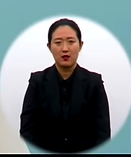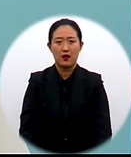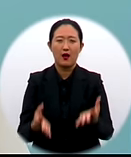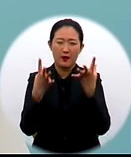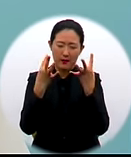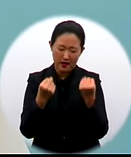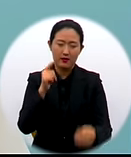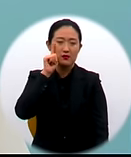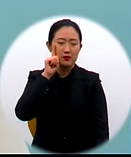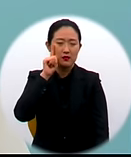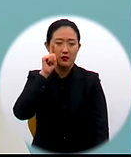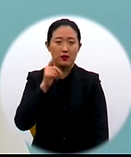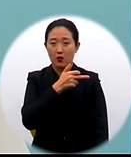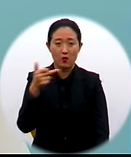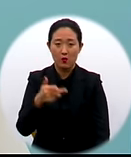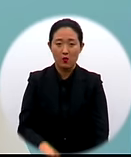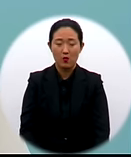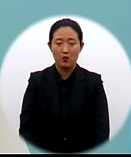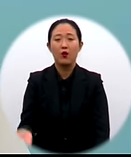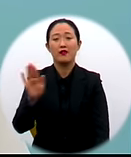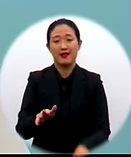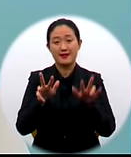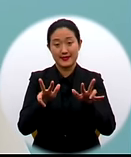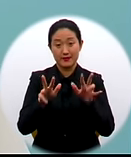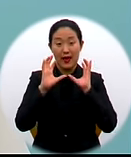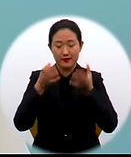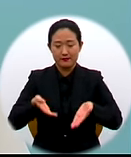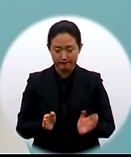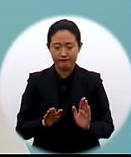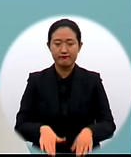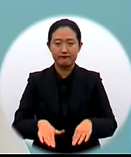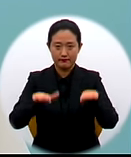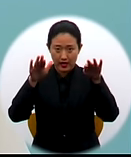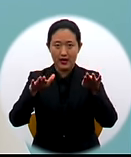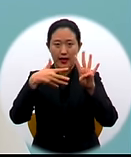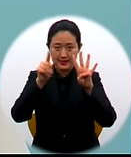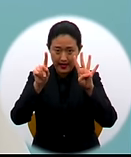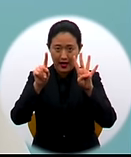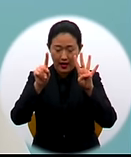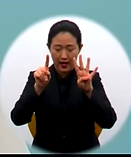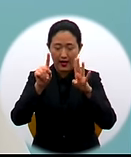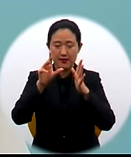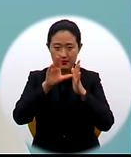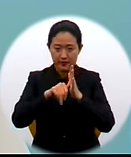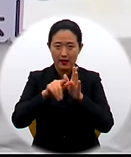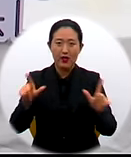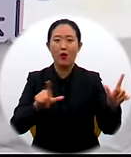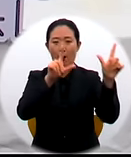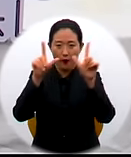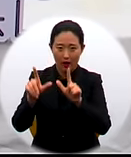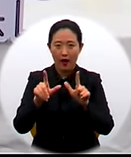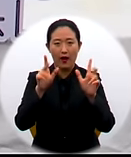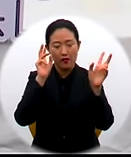굉장히 많은 스트레스를 주죠. 근데 너무 다행인 건 우리 아이들은 이 4차 산업혁명 아래서 학습했고 이걸 바탕으로